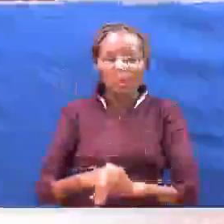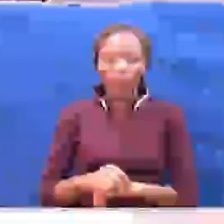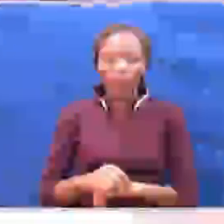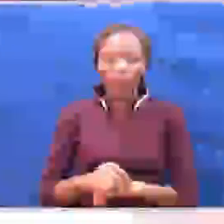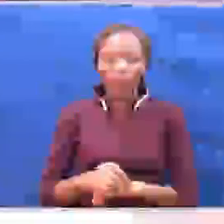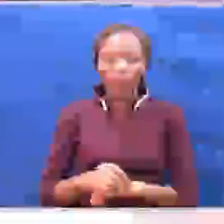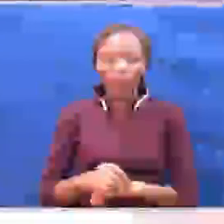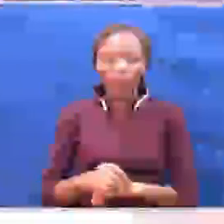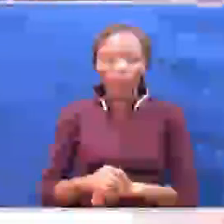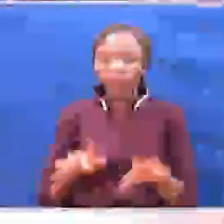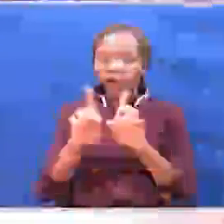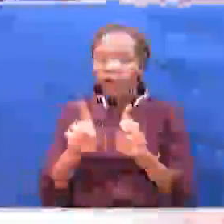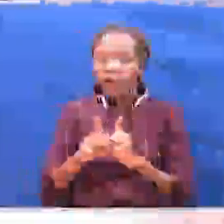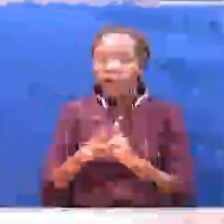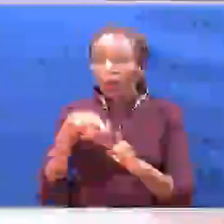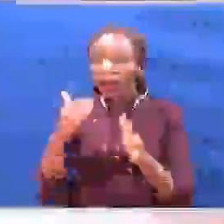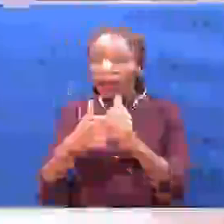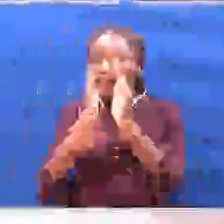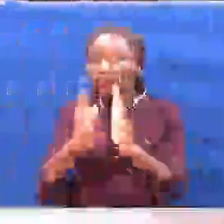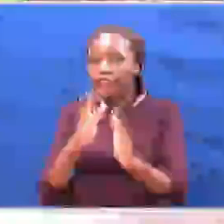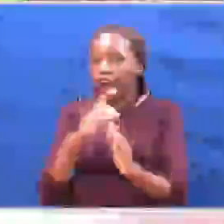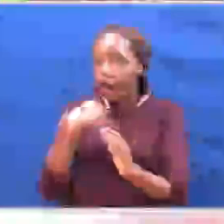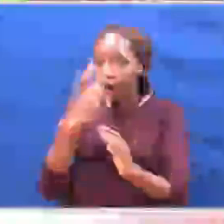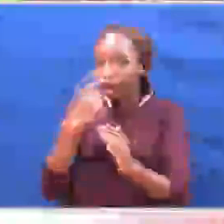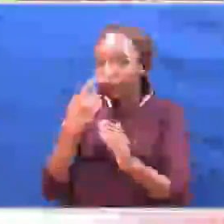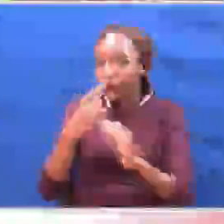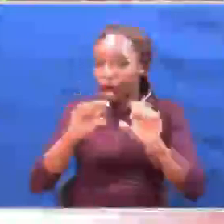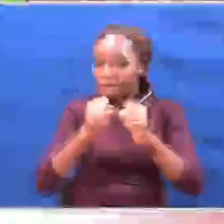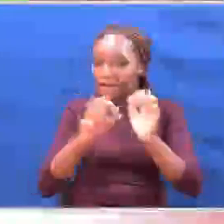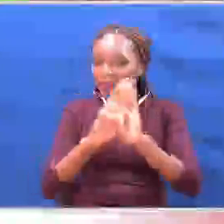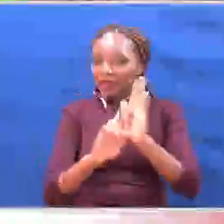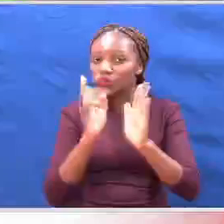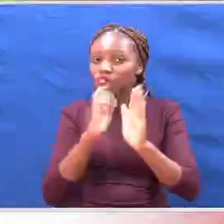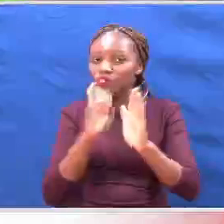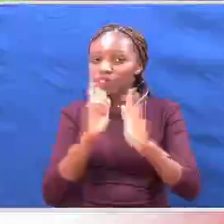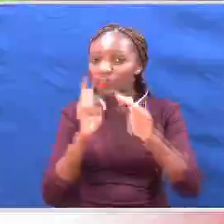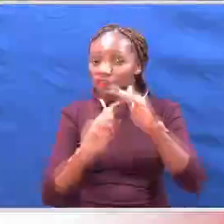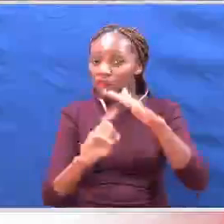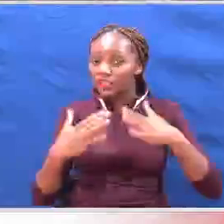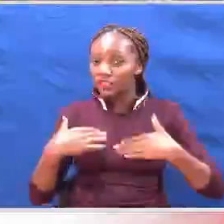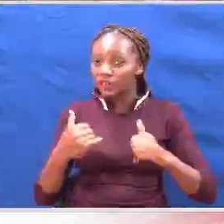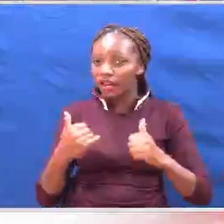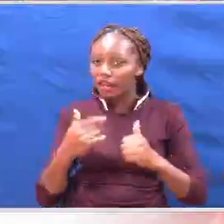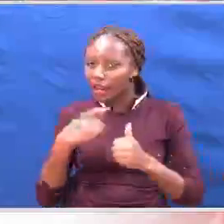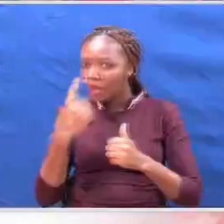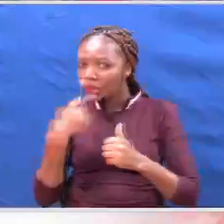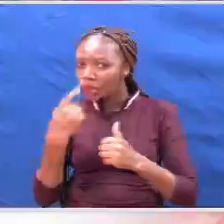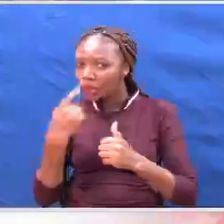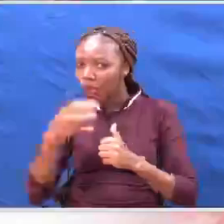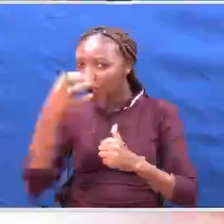corona kiongozi mine anay kutaa maelo kutoka wizara ya afya ni naib rais